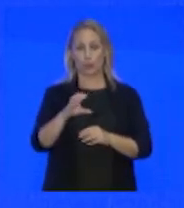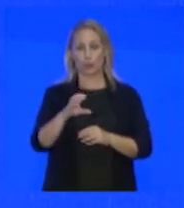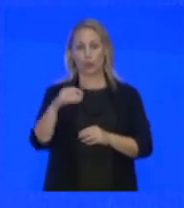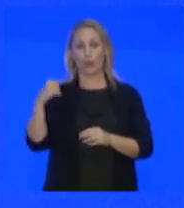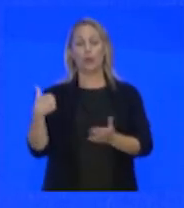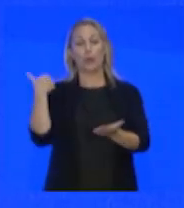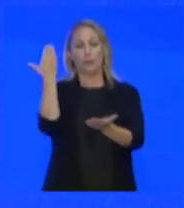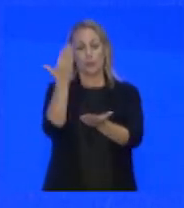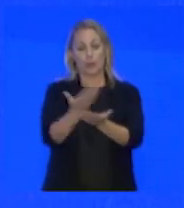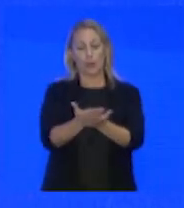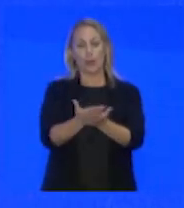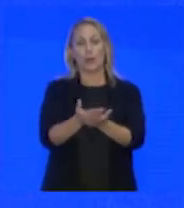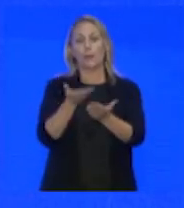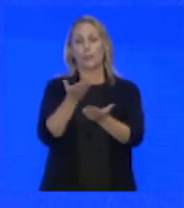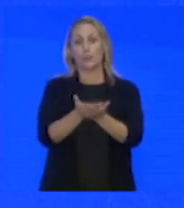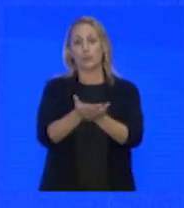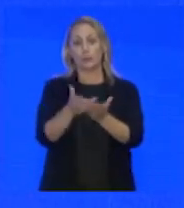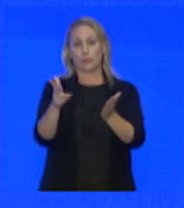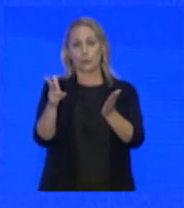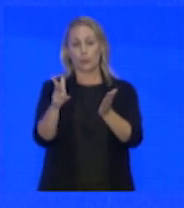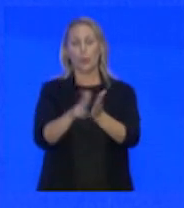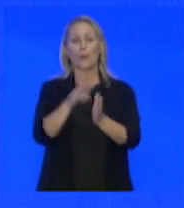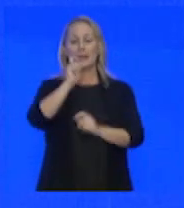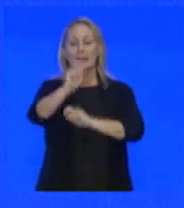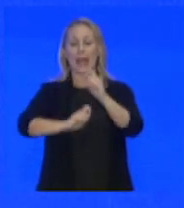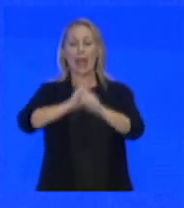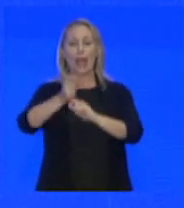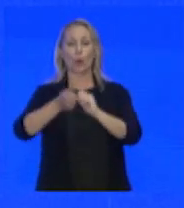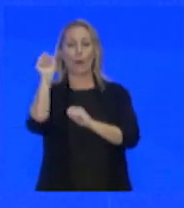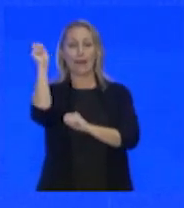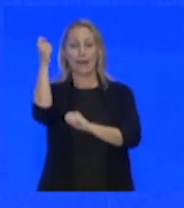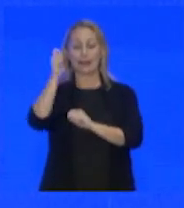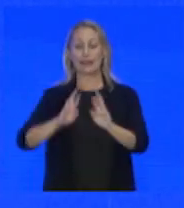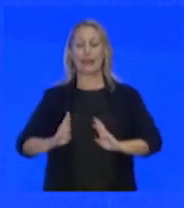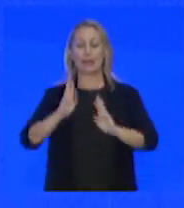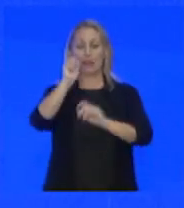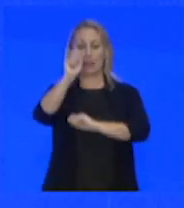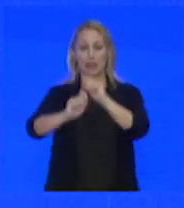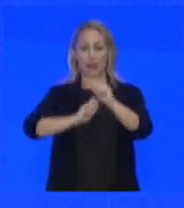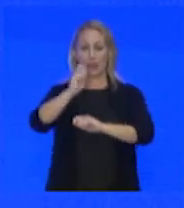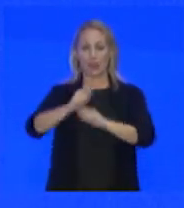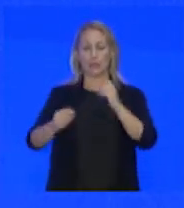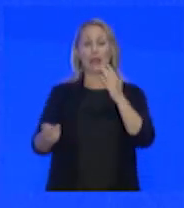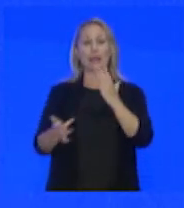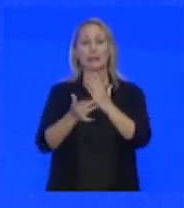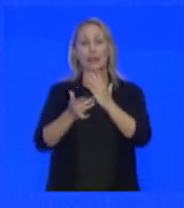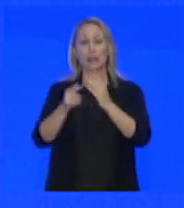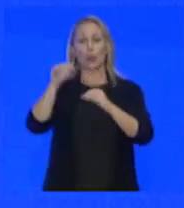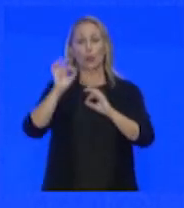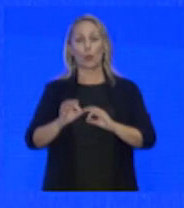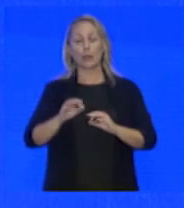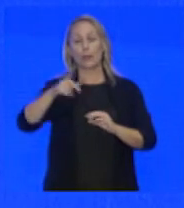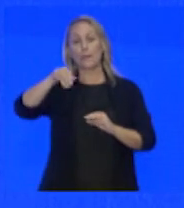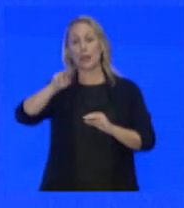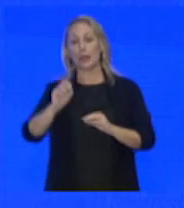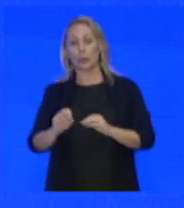εγκριθεί ένα νέο ηλιοθερμικό έργο παραγωγής ηλεκτρικής ενέργειας με τεχνολογία ρευστού άλατος στην Κρήτη. Είναι